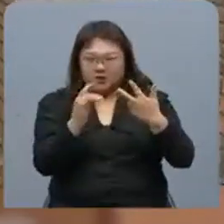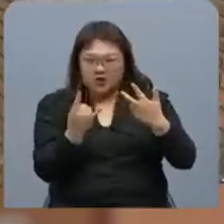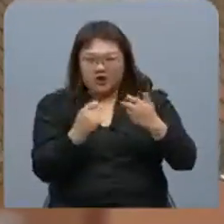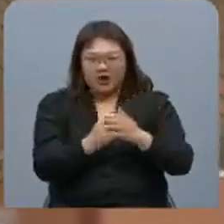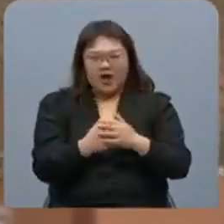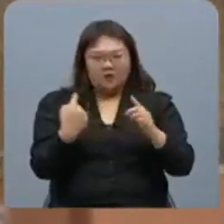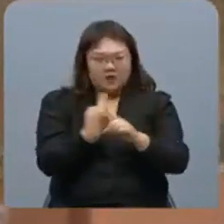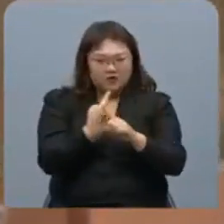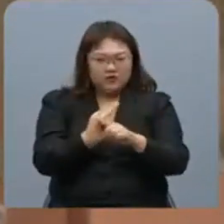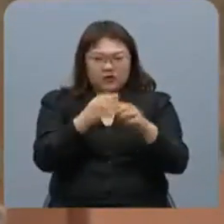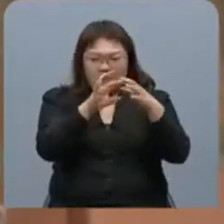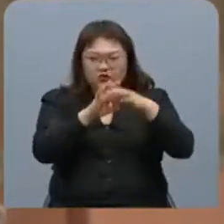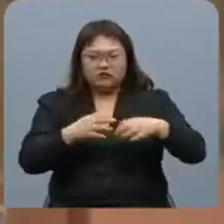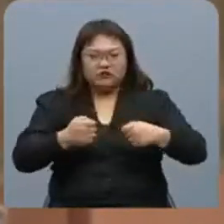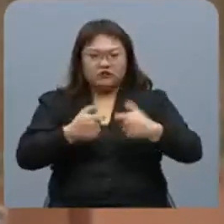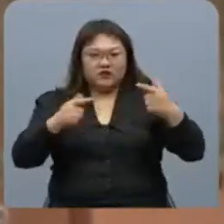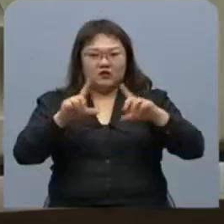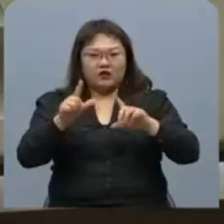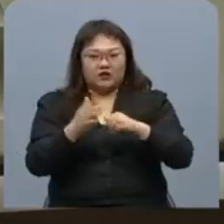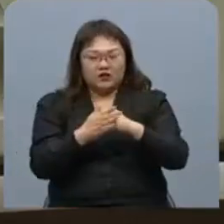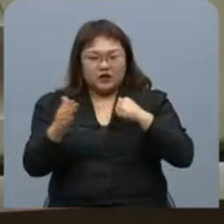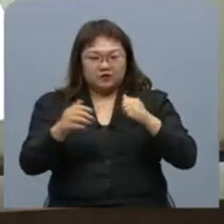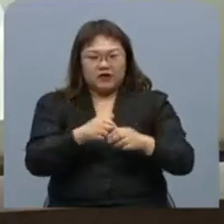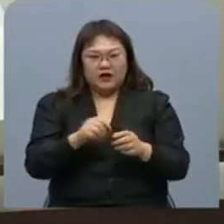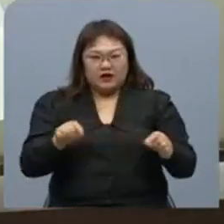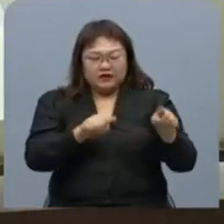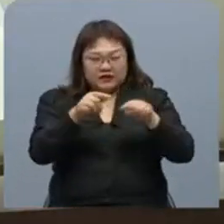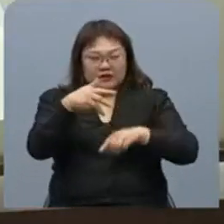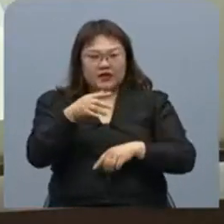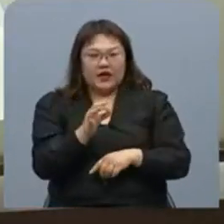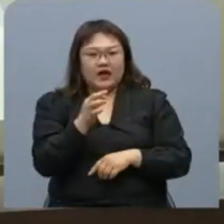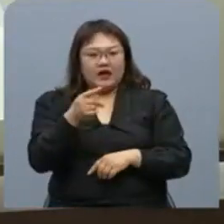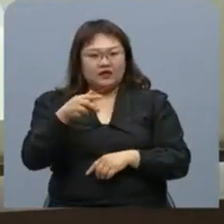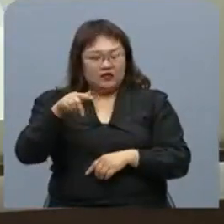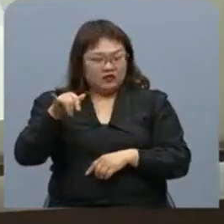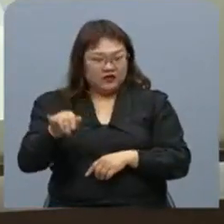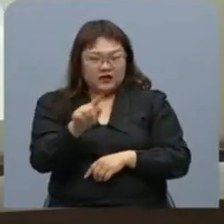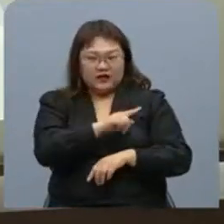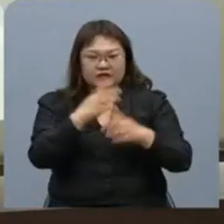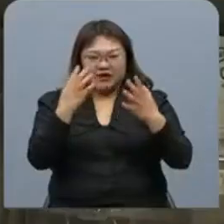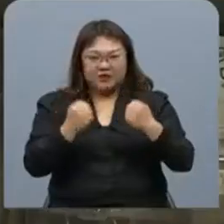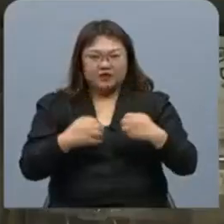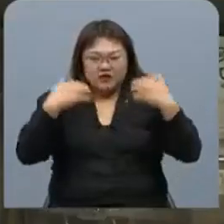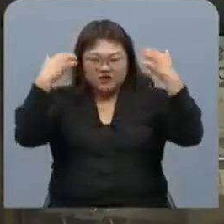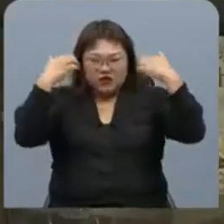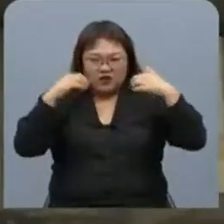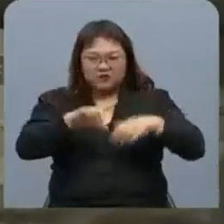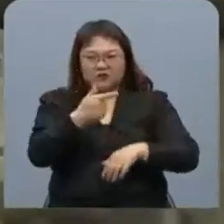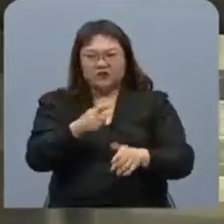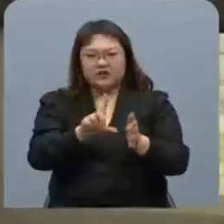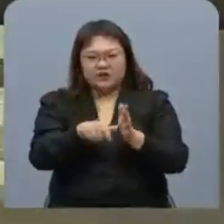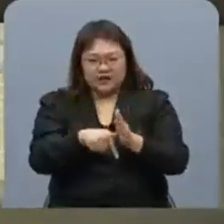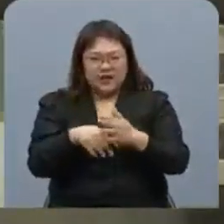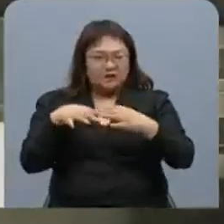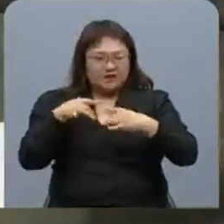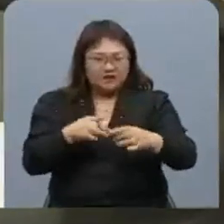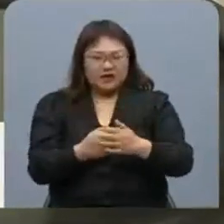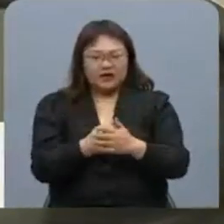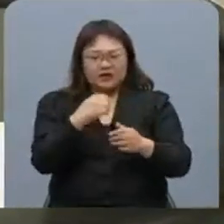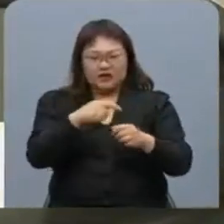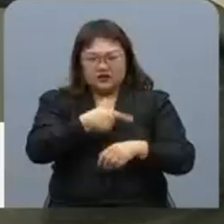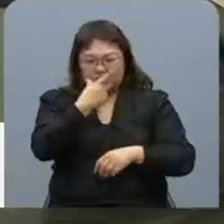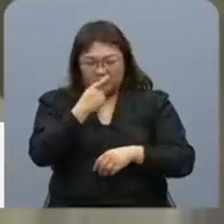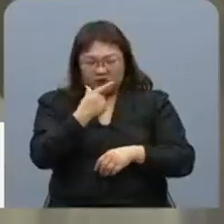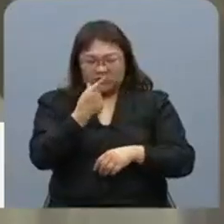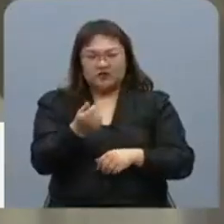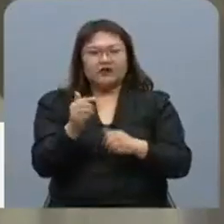경신되는 등 계속 느는 상황에서 재생에너지는 연중 전력 수요가 가장 높은 여름철 저녁 시간대 발전량이 적어